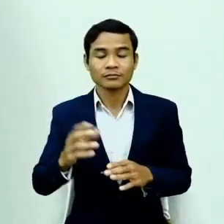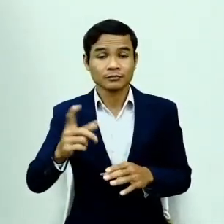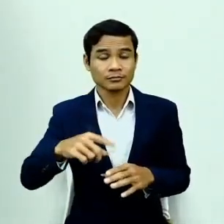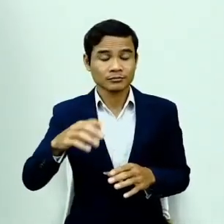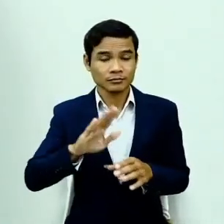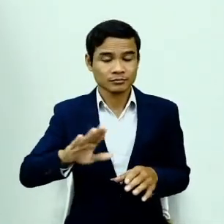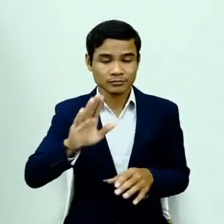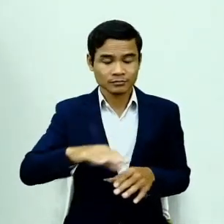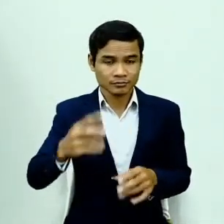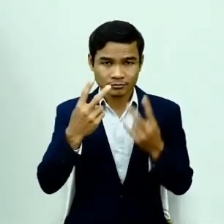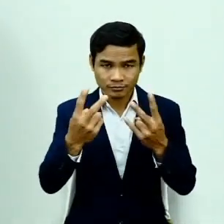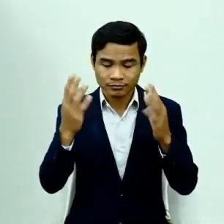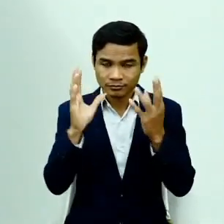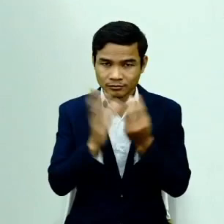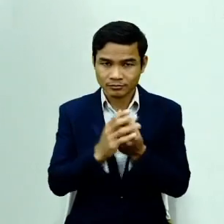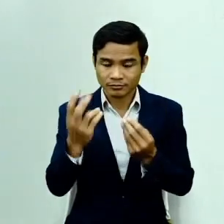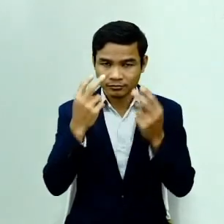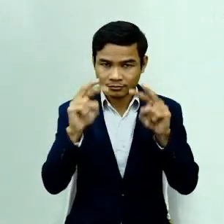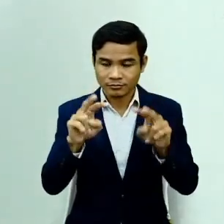nè.